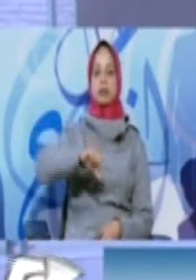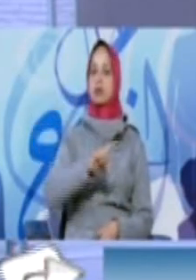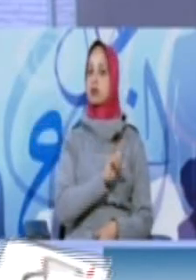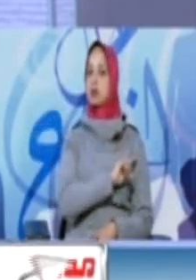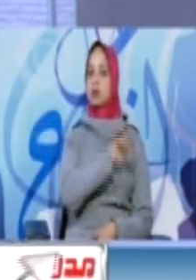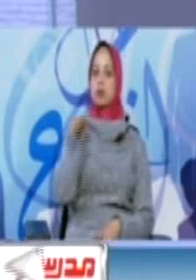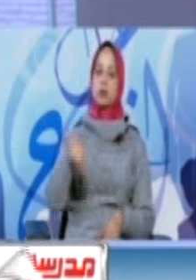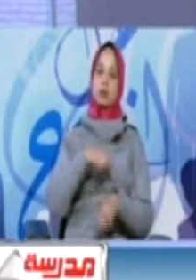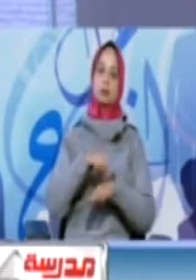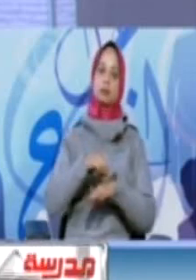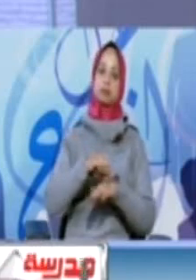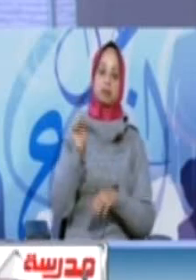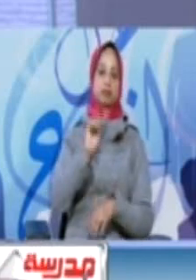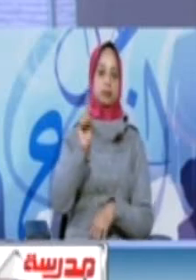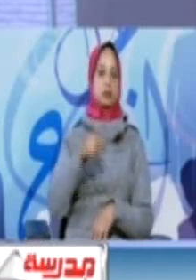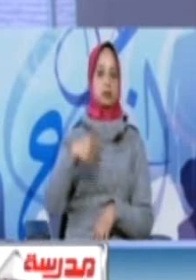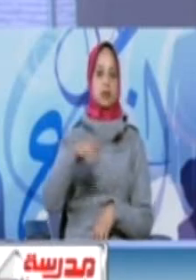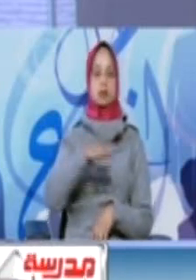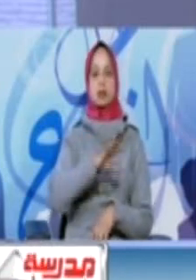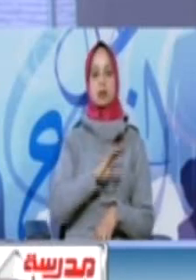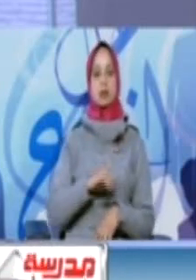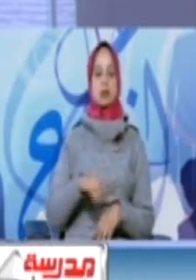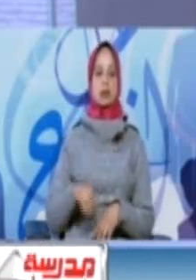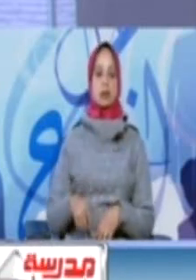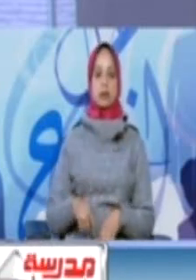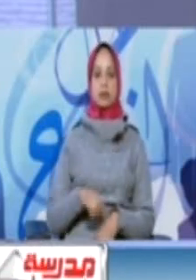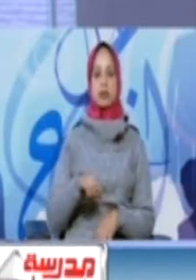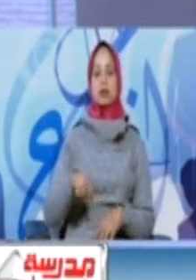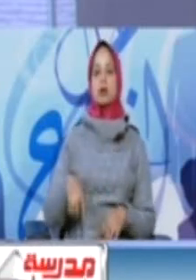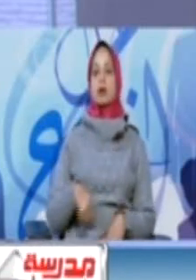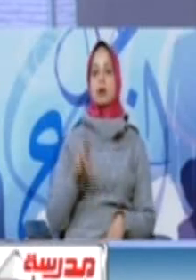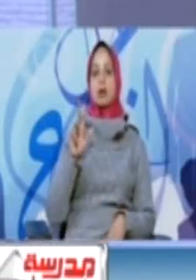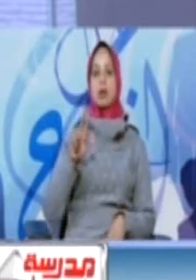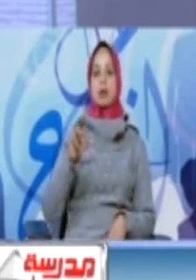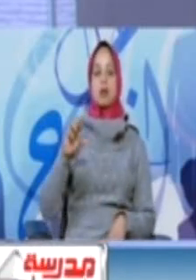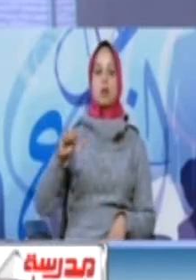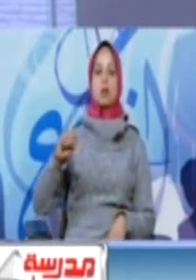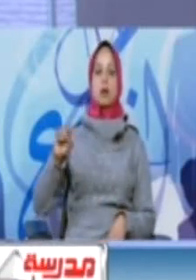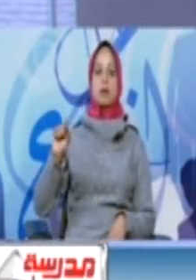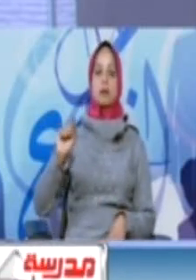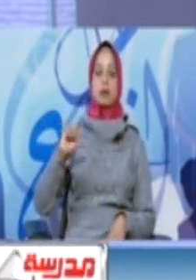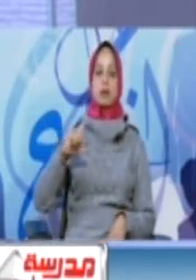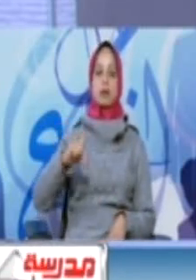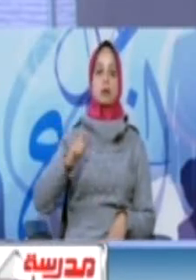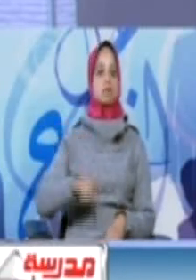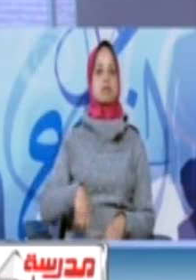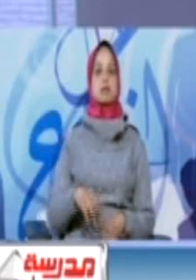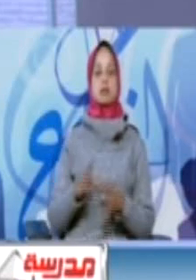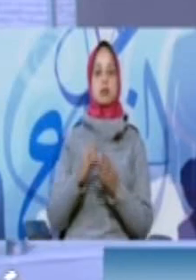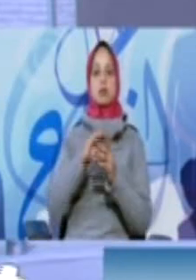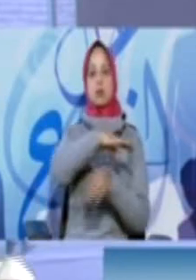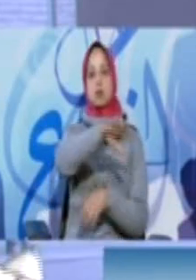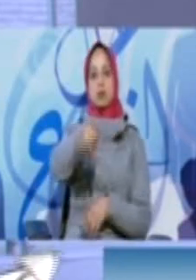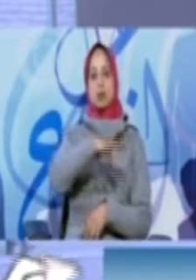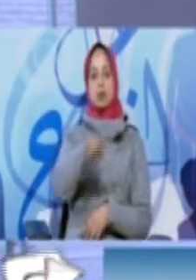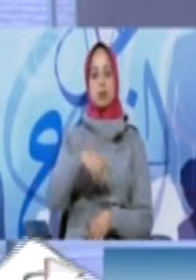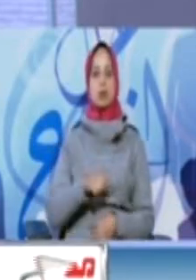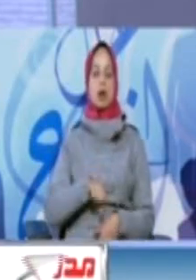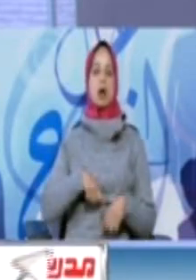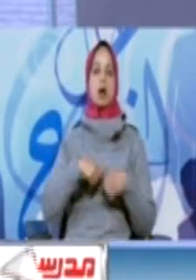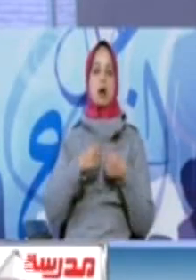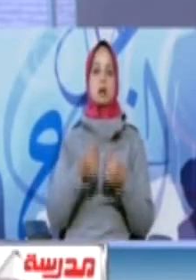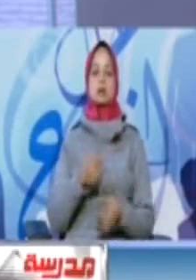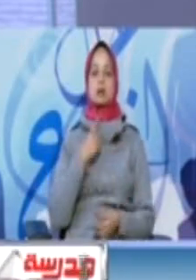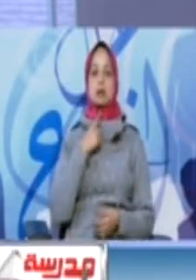الناس. في حزب أغلبية زي حزب الوفد، ينزل الانتخابات بيكتسح الانتخابات، ده بيسموه حزب أغلبية. في عنده وزارة